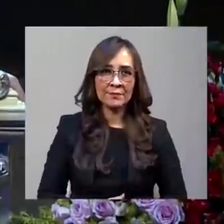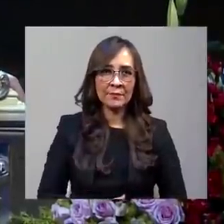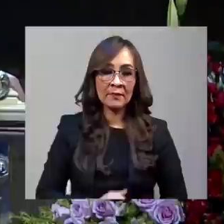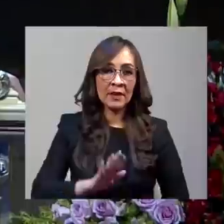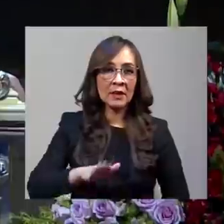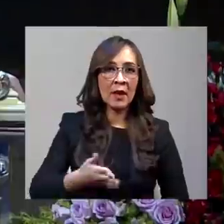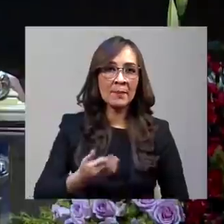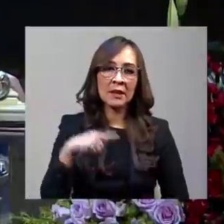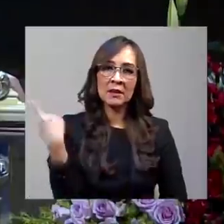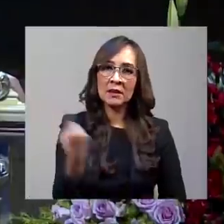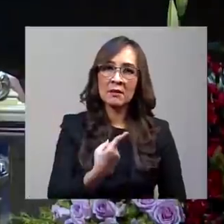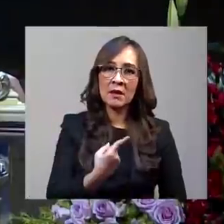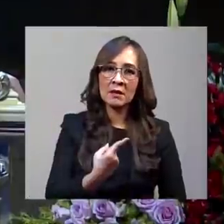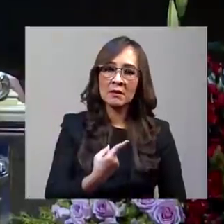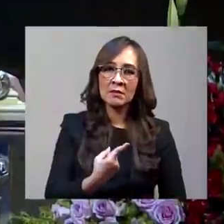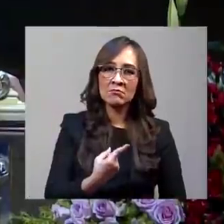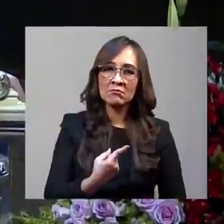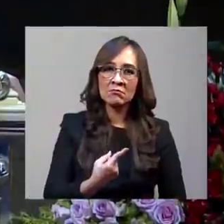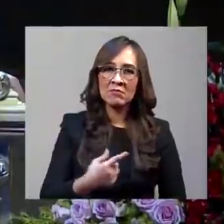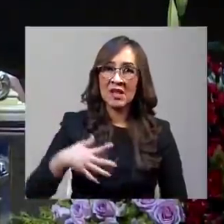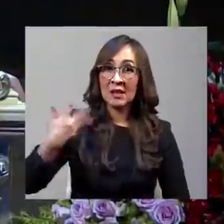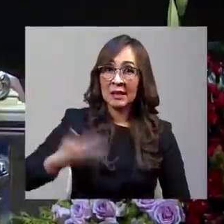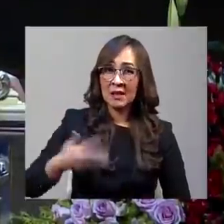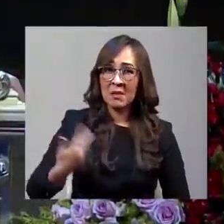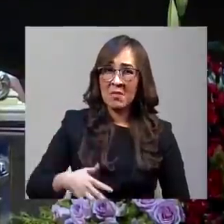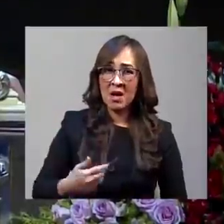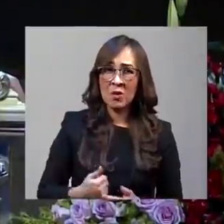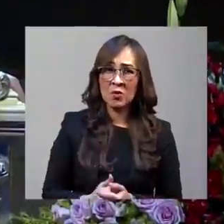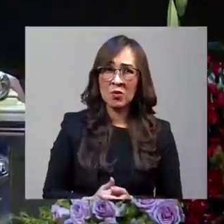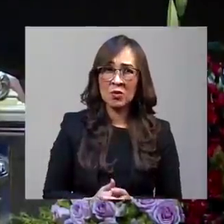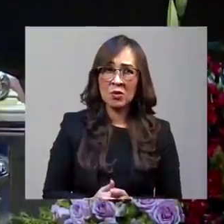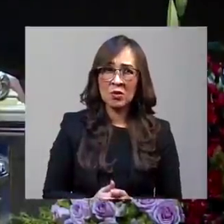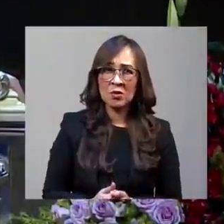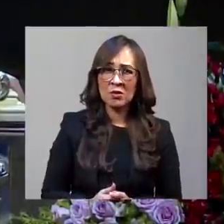Tapi kita tidak mau terikat dengan roh paranoid, saudara.